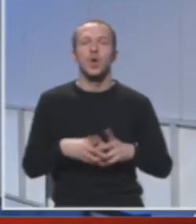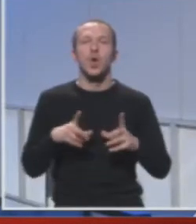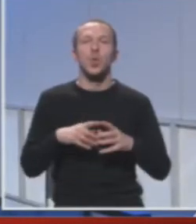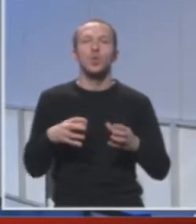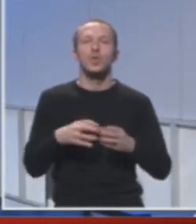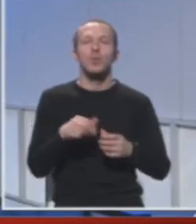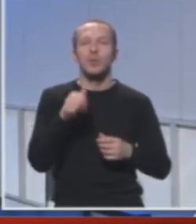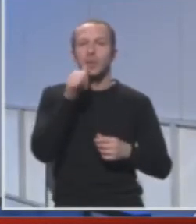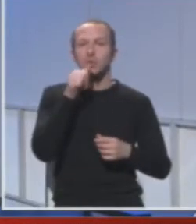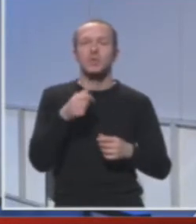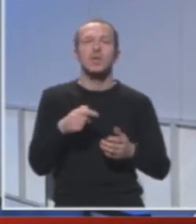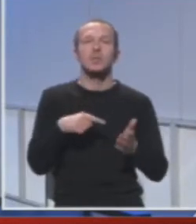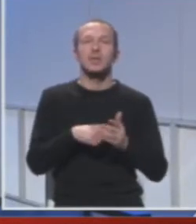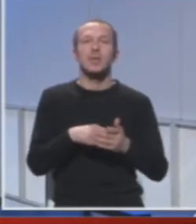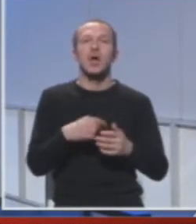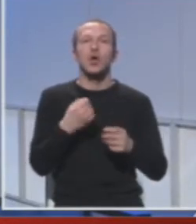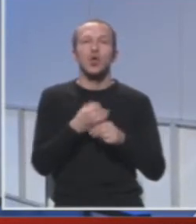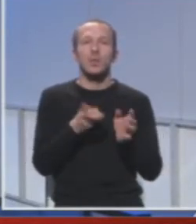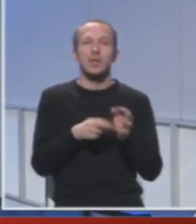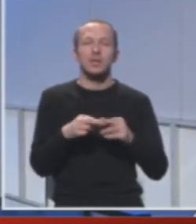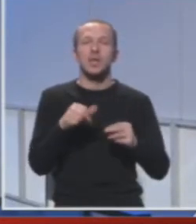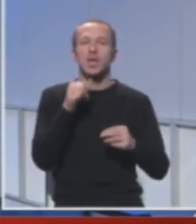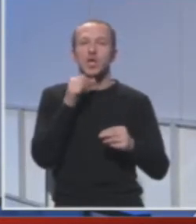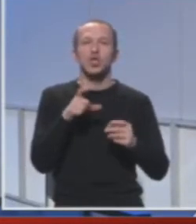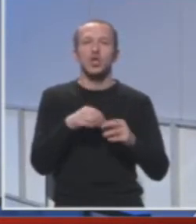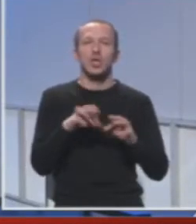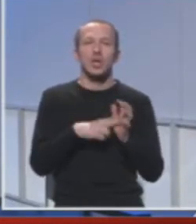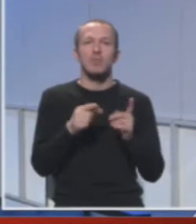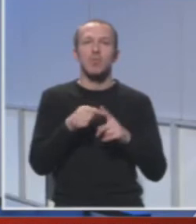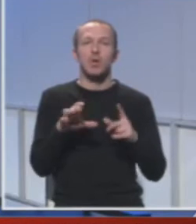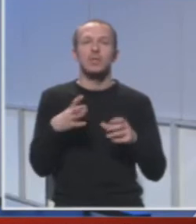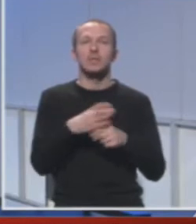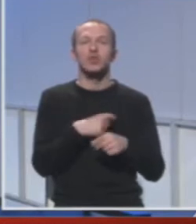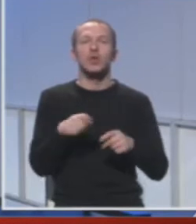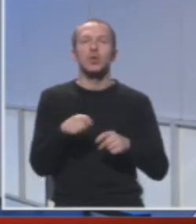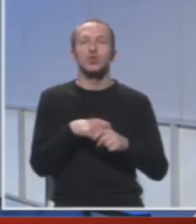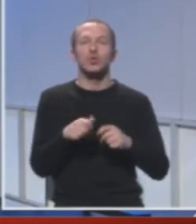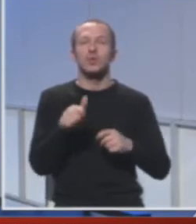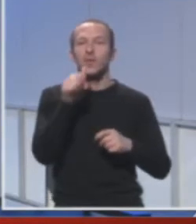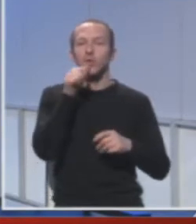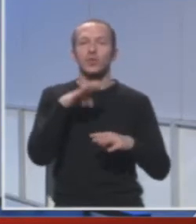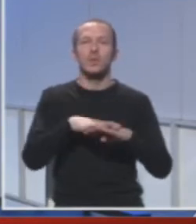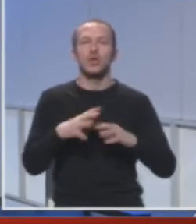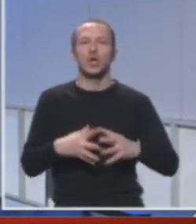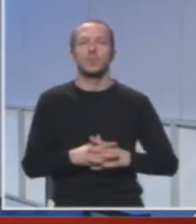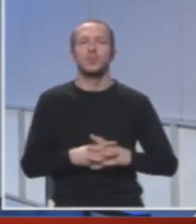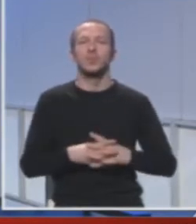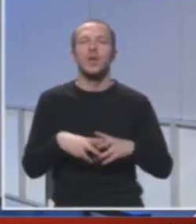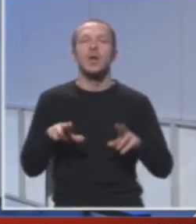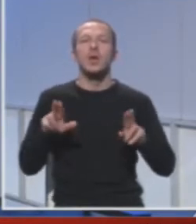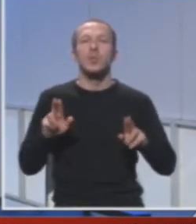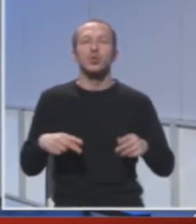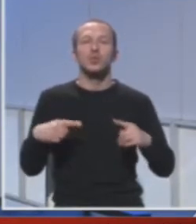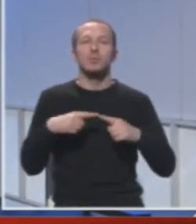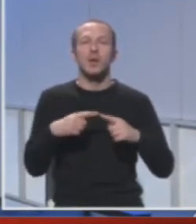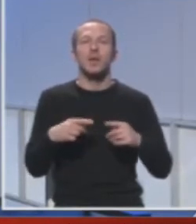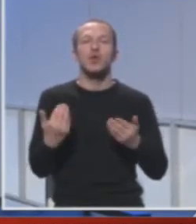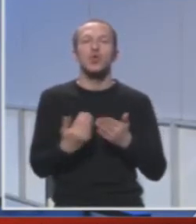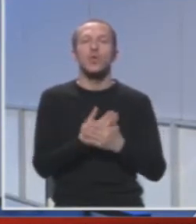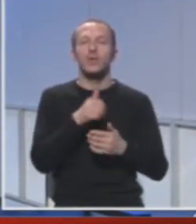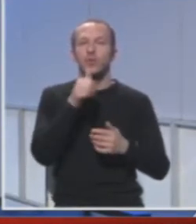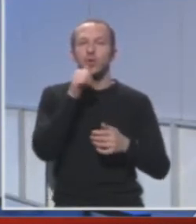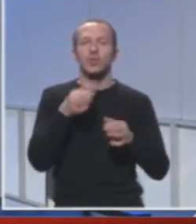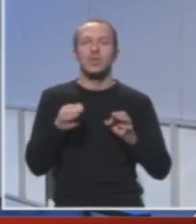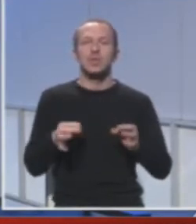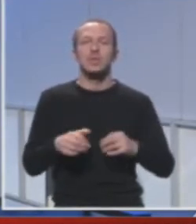U dijelovima prijedorskih naselja Gomjenica i Čirkin polje završena je rekonstrukcija vodovodne mreže. Mogućnost spajanja na novi